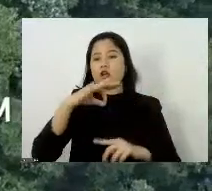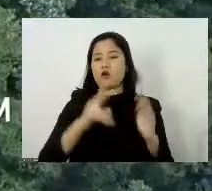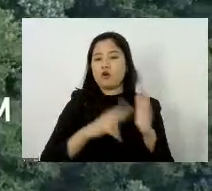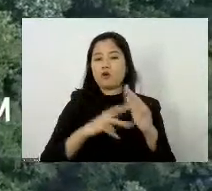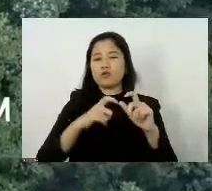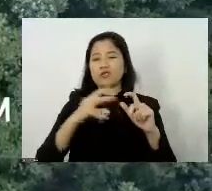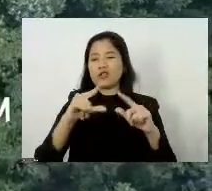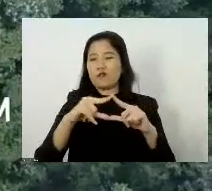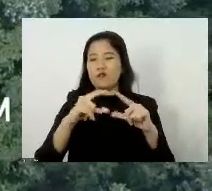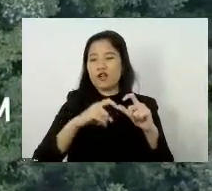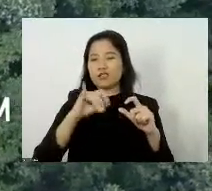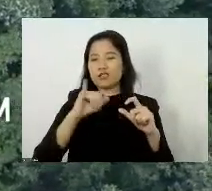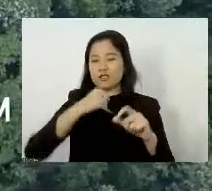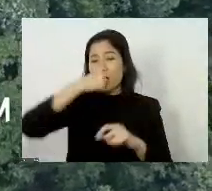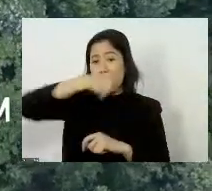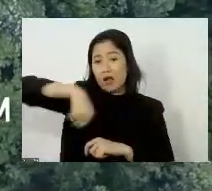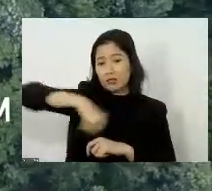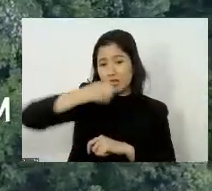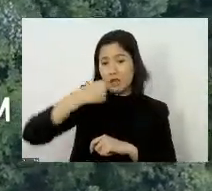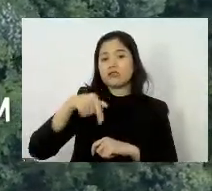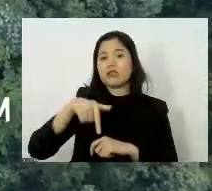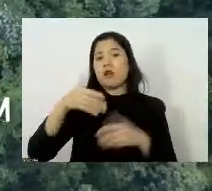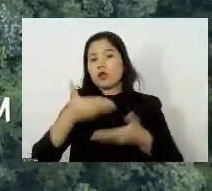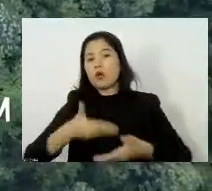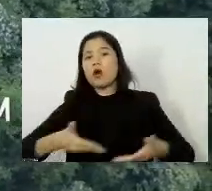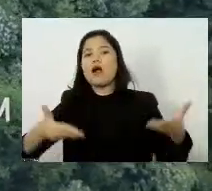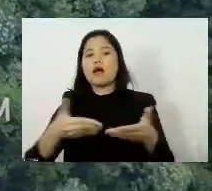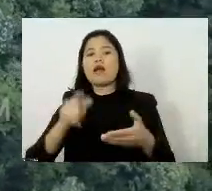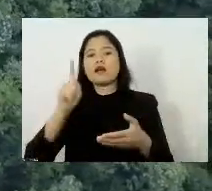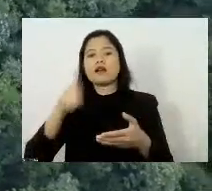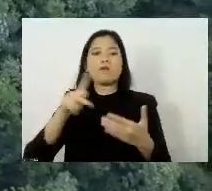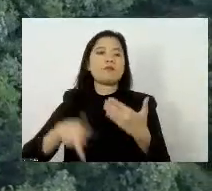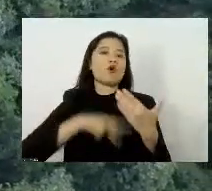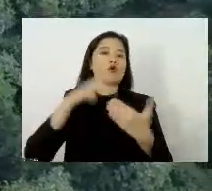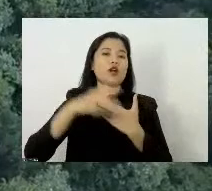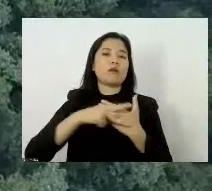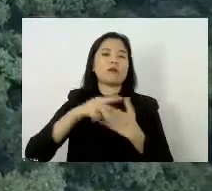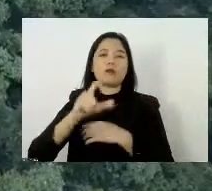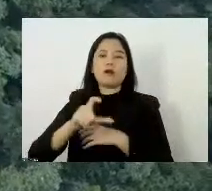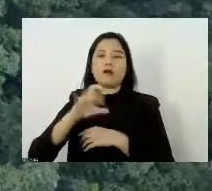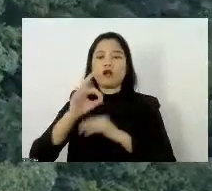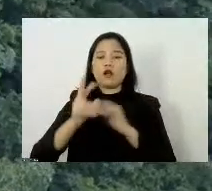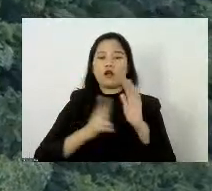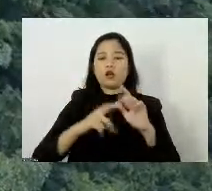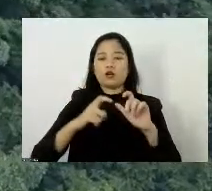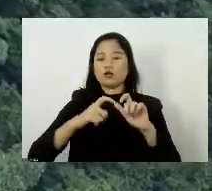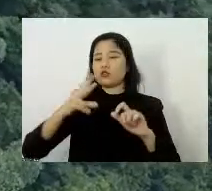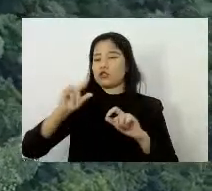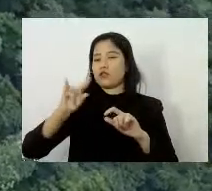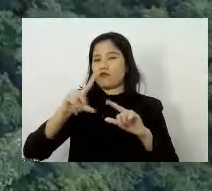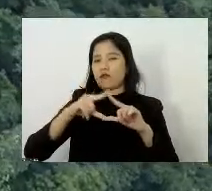melalui program cancellation response unit bersama Balai Besar Taman Nasional